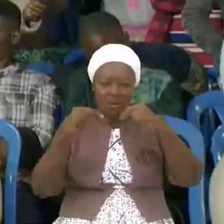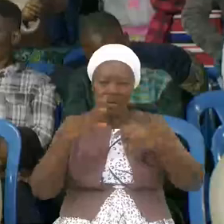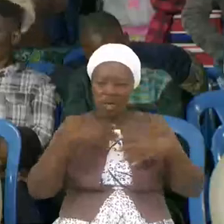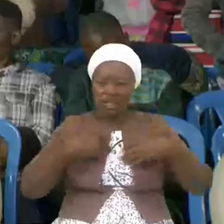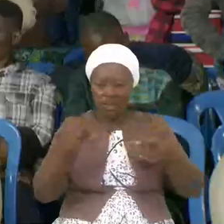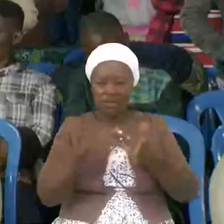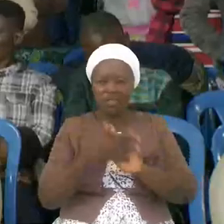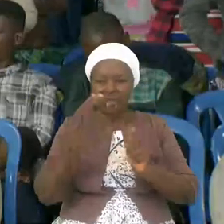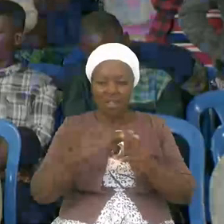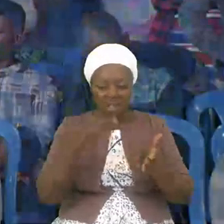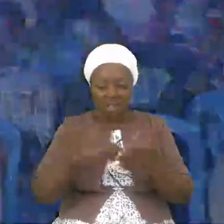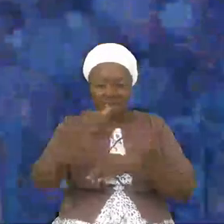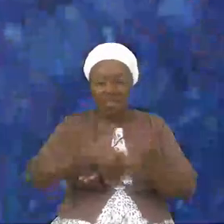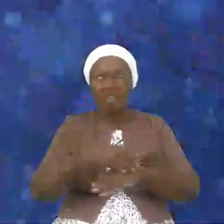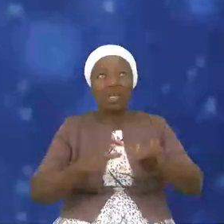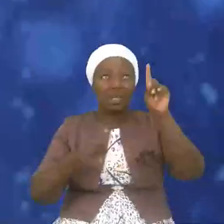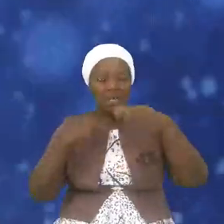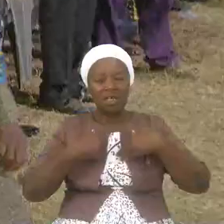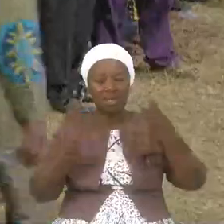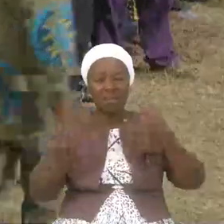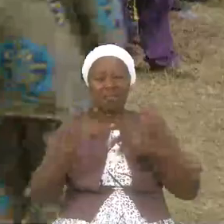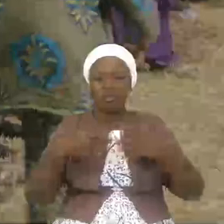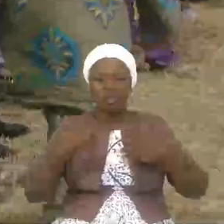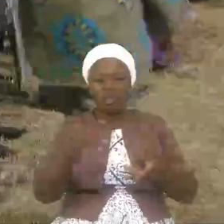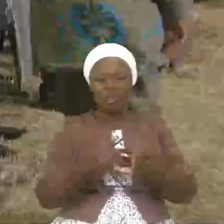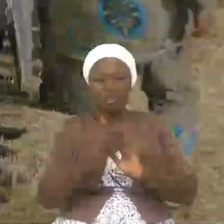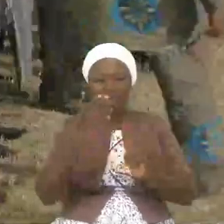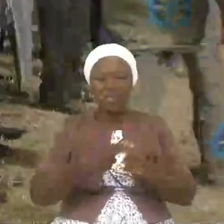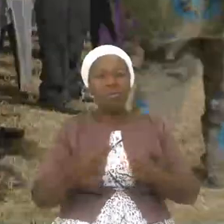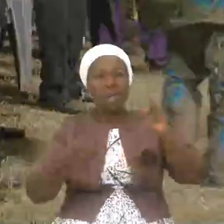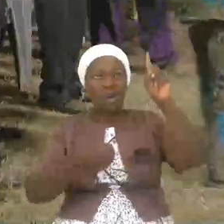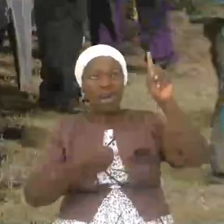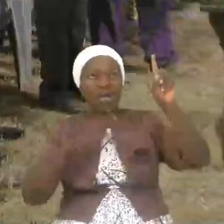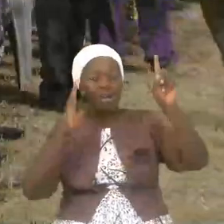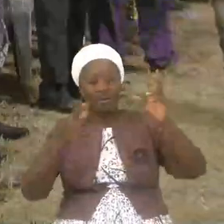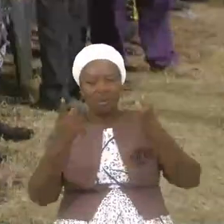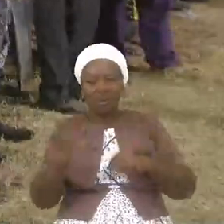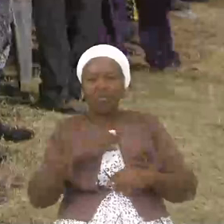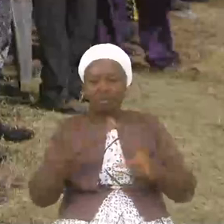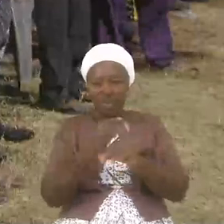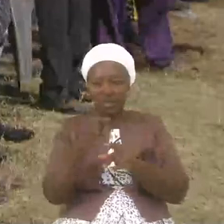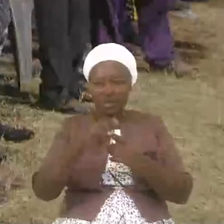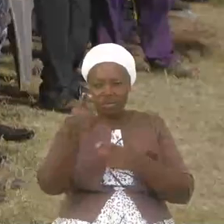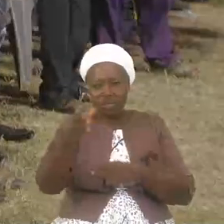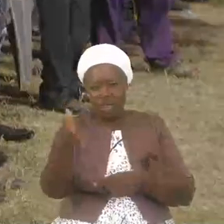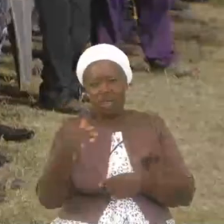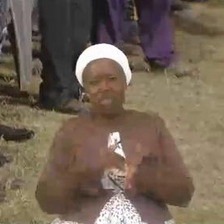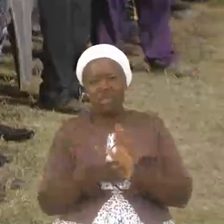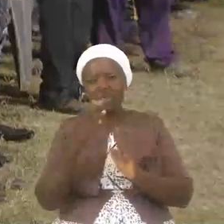Ce soir, il est venu te guérir. Je viendrai.